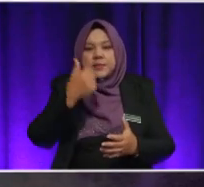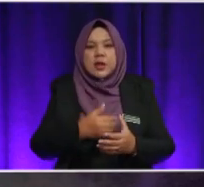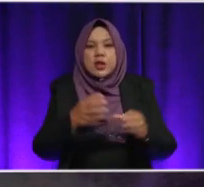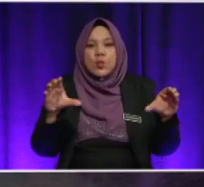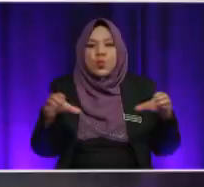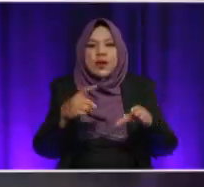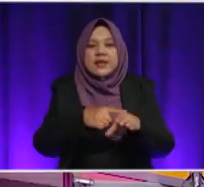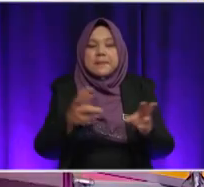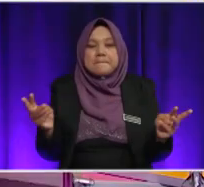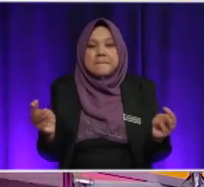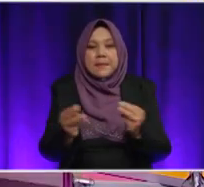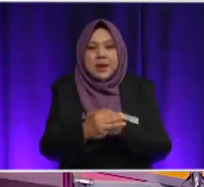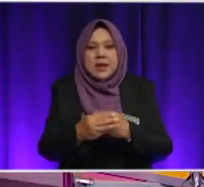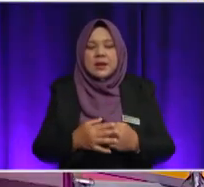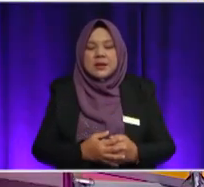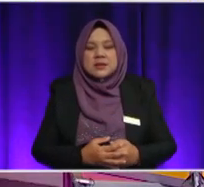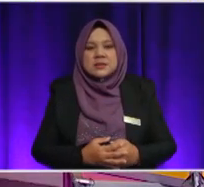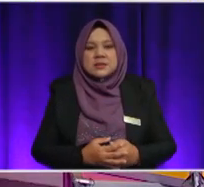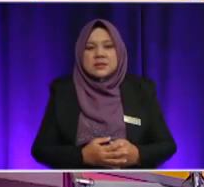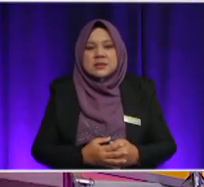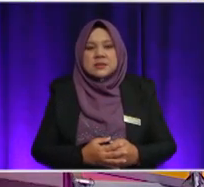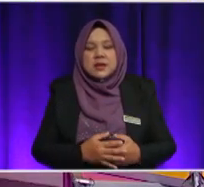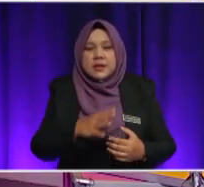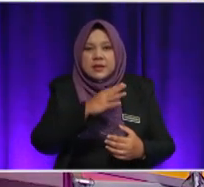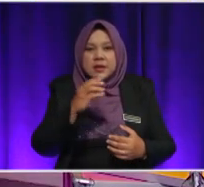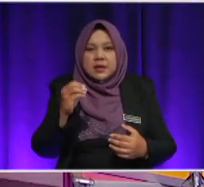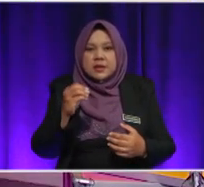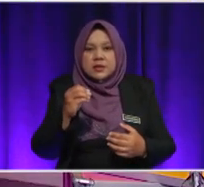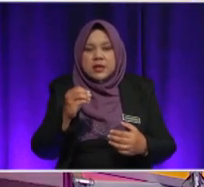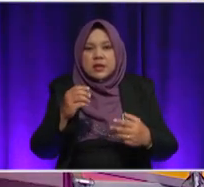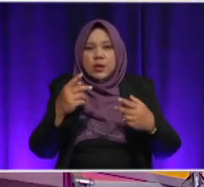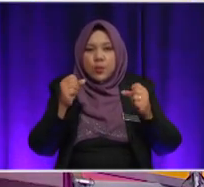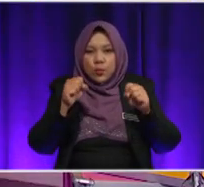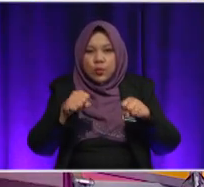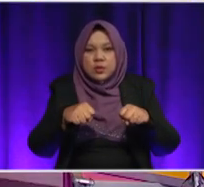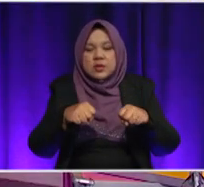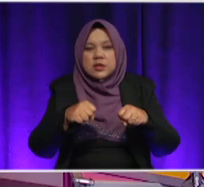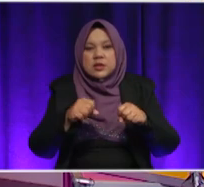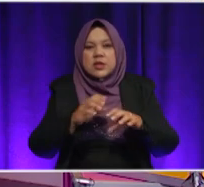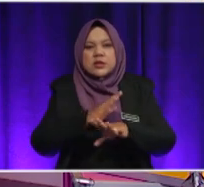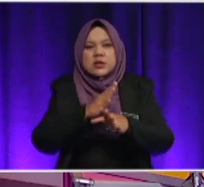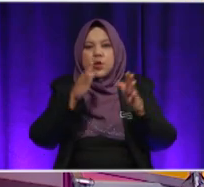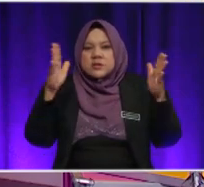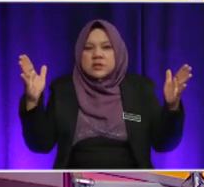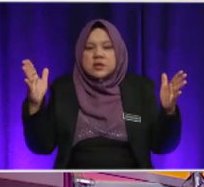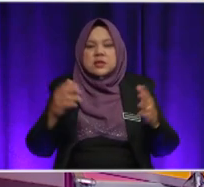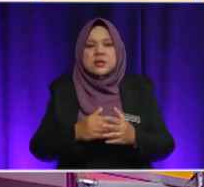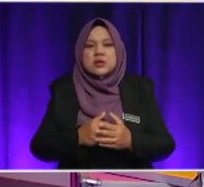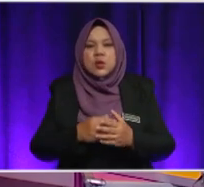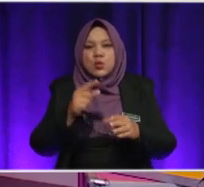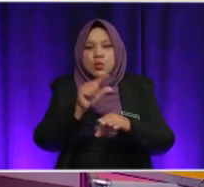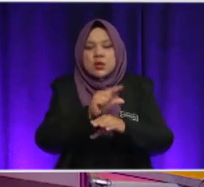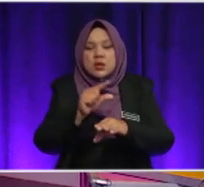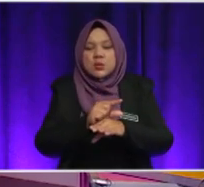Mama dihasilkan di magma dan dikomersilkan secara besar-besaran untuk